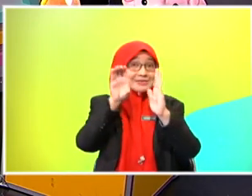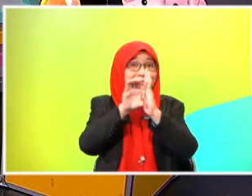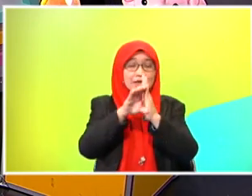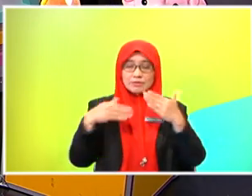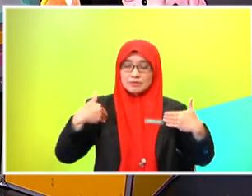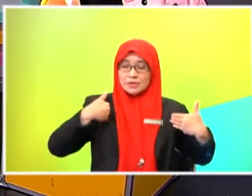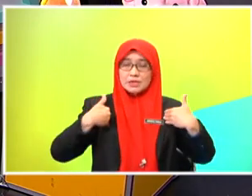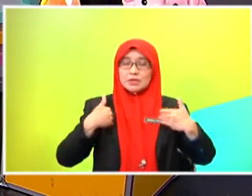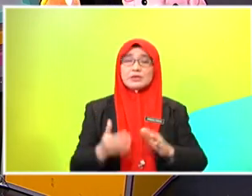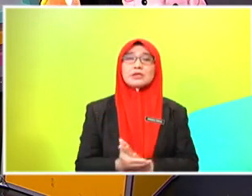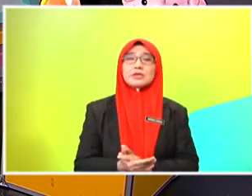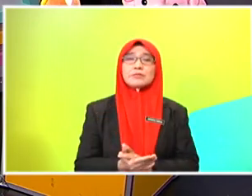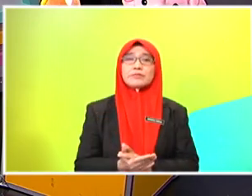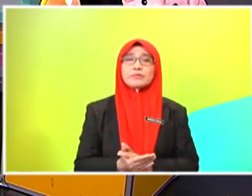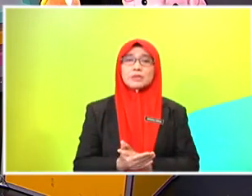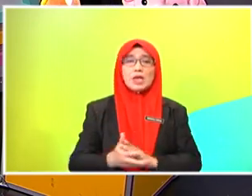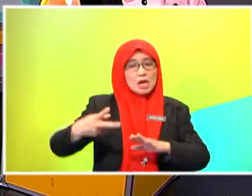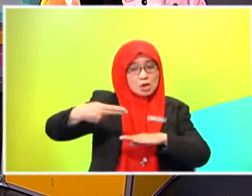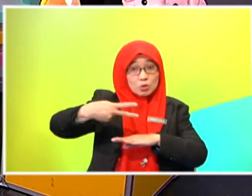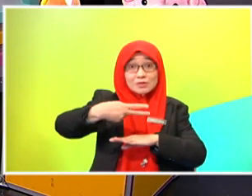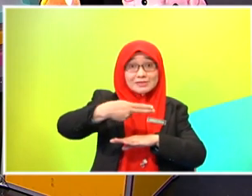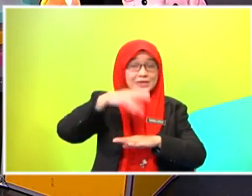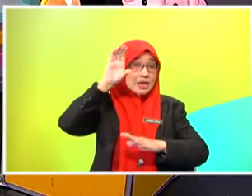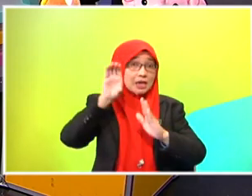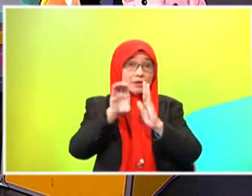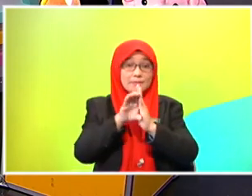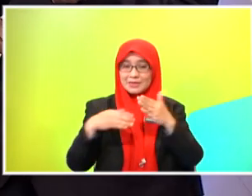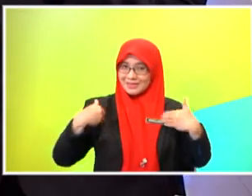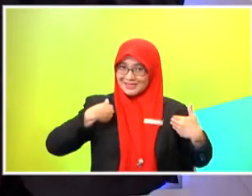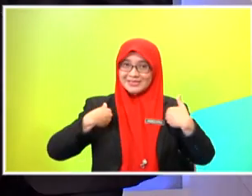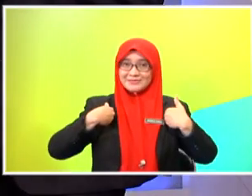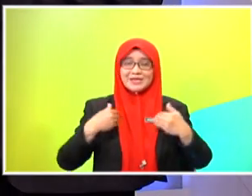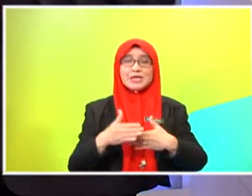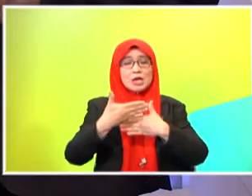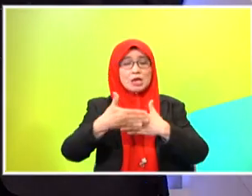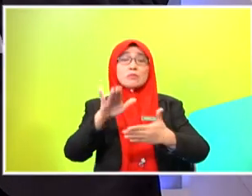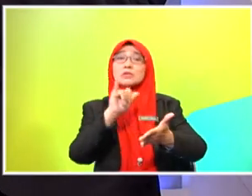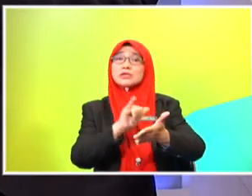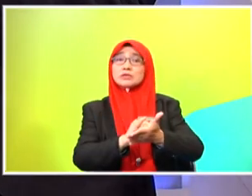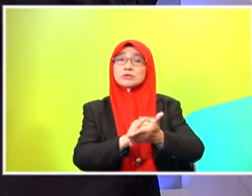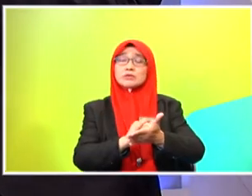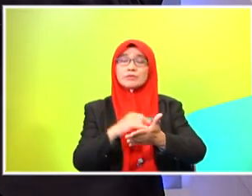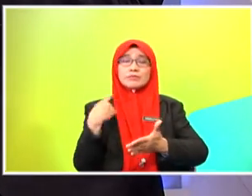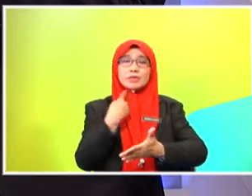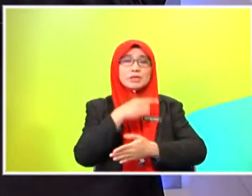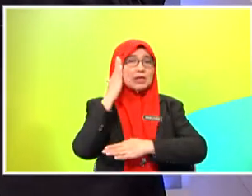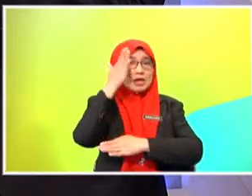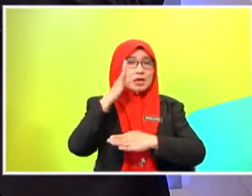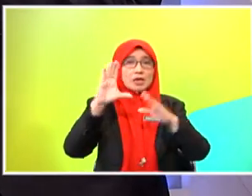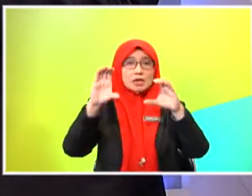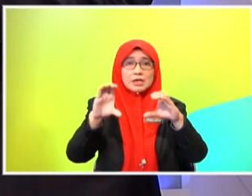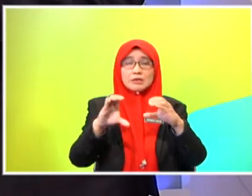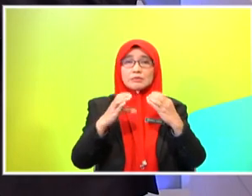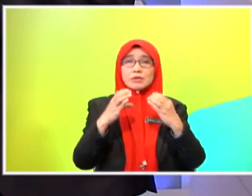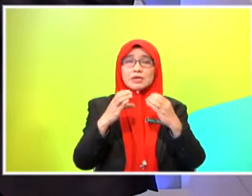Mm-hmm. Okey, jadi kita kita gunting sama-sama, okay. Ria. Boleh, cikgu. Okey, kemudian nanti kita akan buat aktiviti seterusnya, saya akan